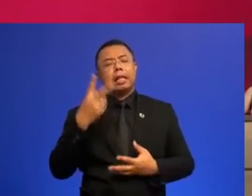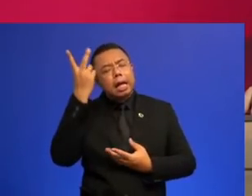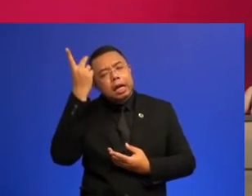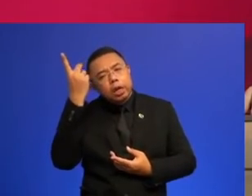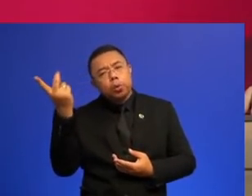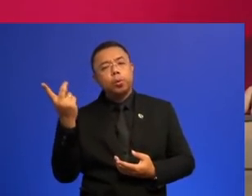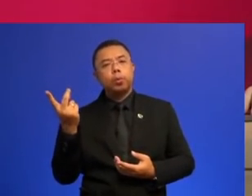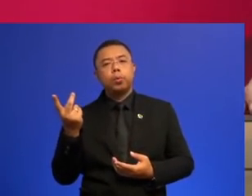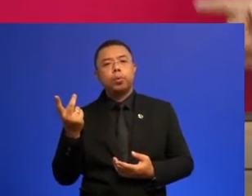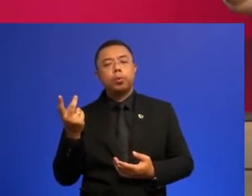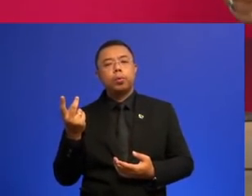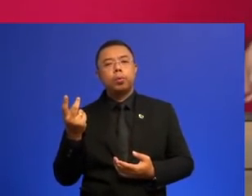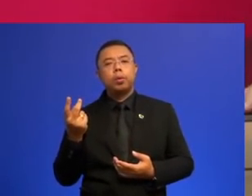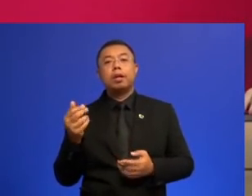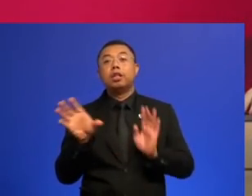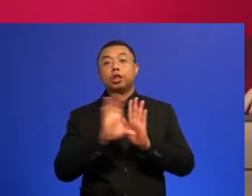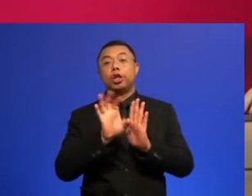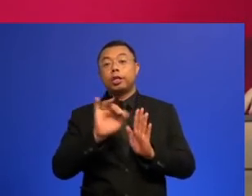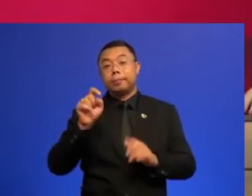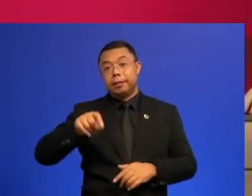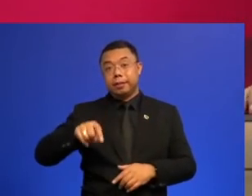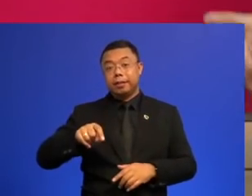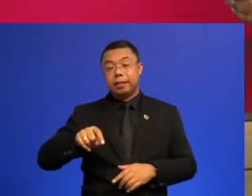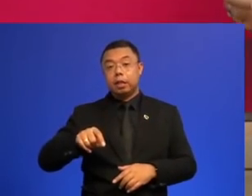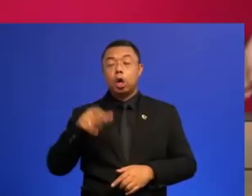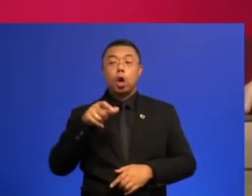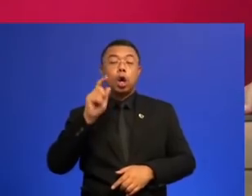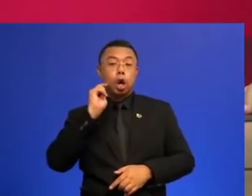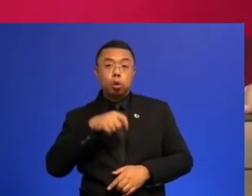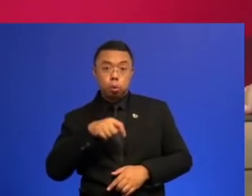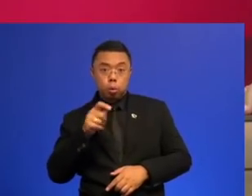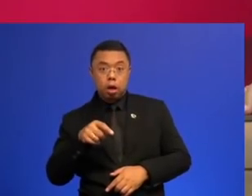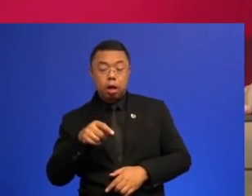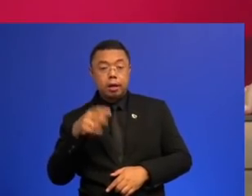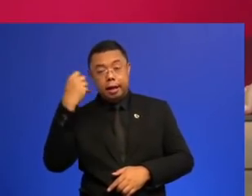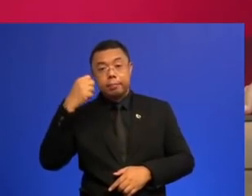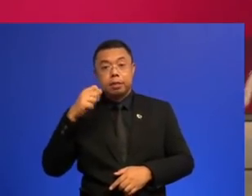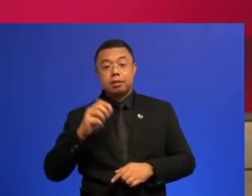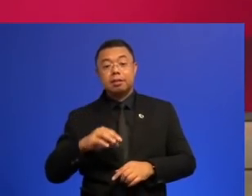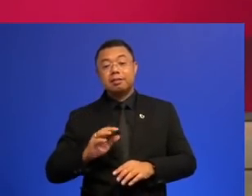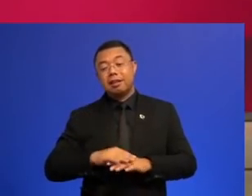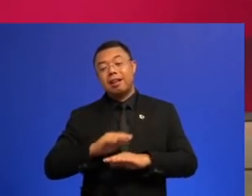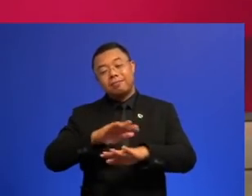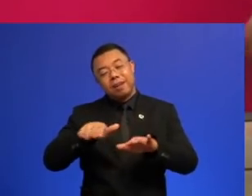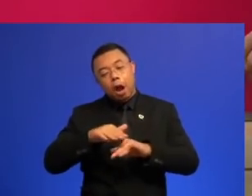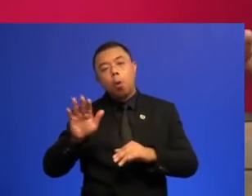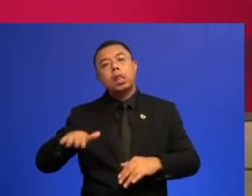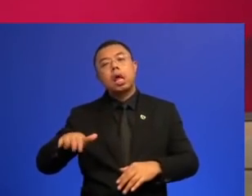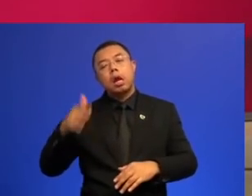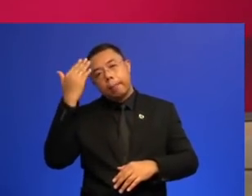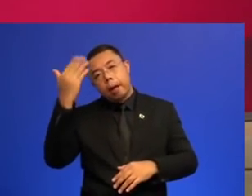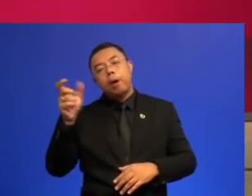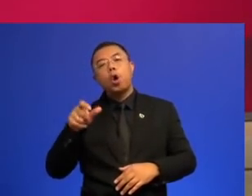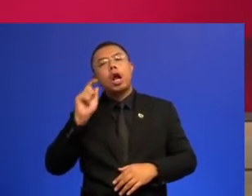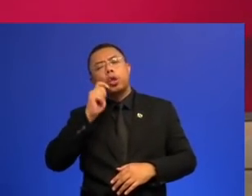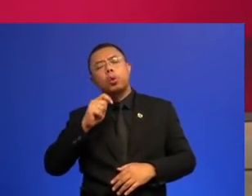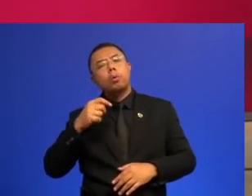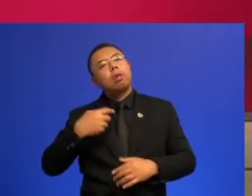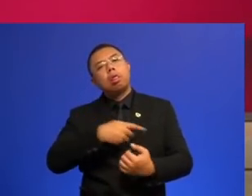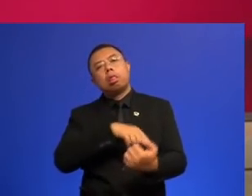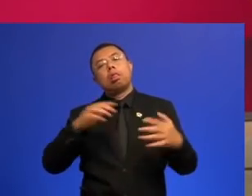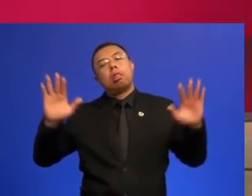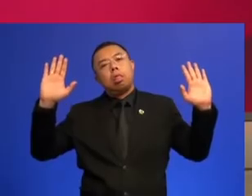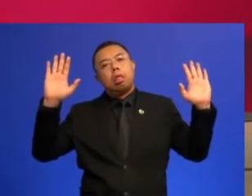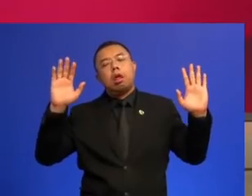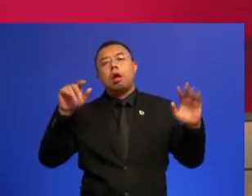rindu, saudaraku. Ini kayak begini-begini. Orang tua yang tidak bisa membesarkan anak karena orang tuanya enggak mampu atau orang tua itu